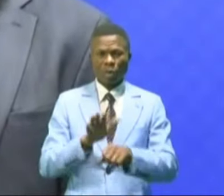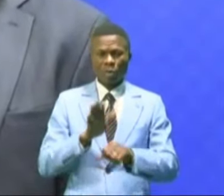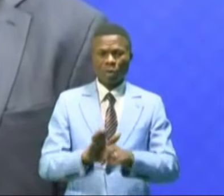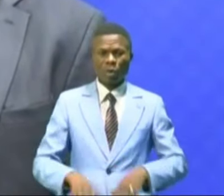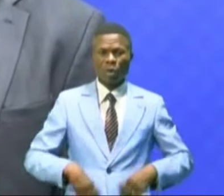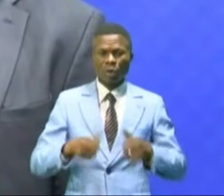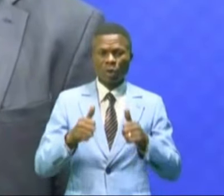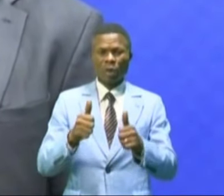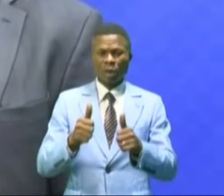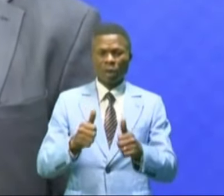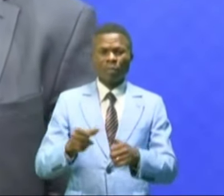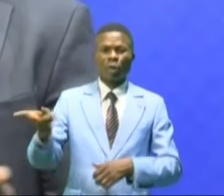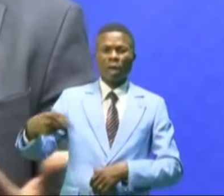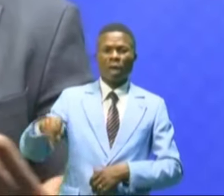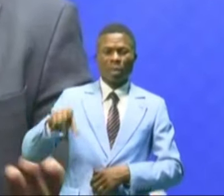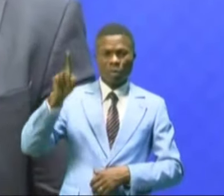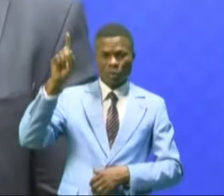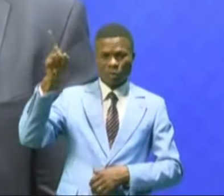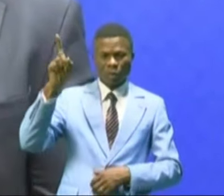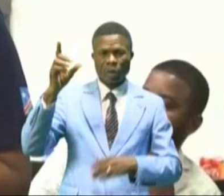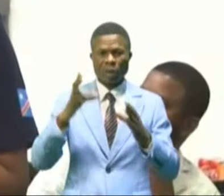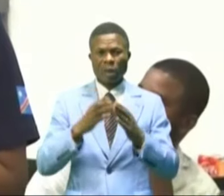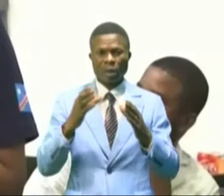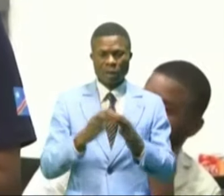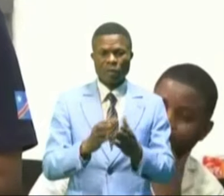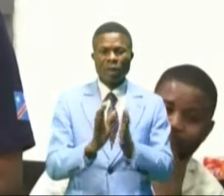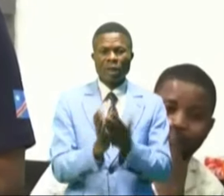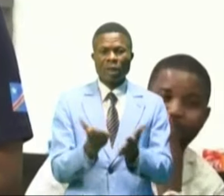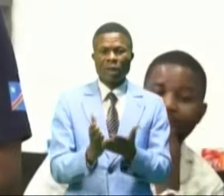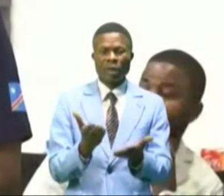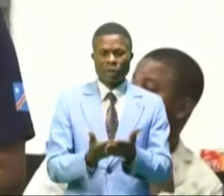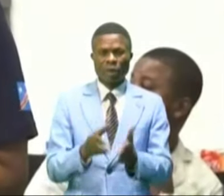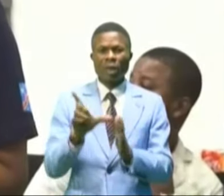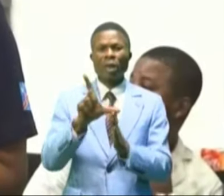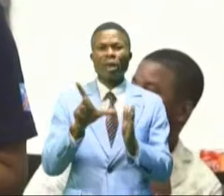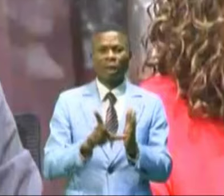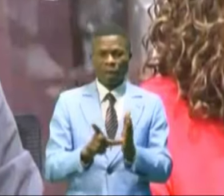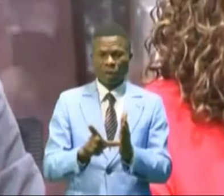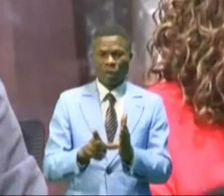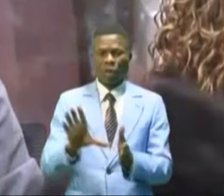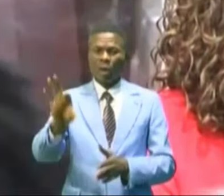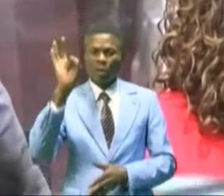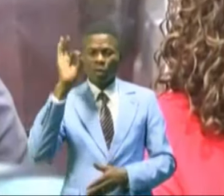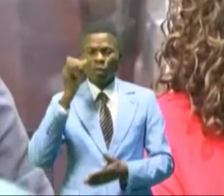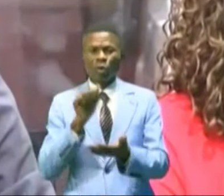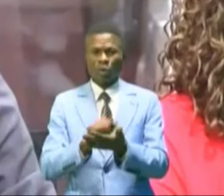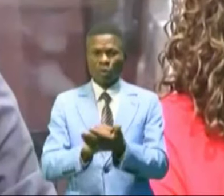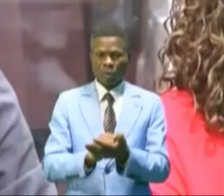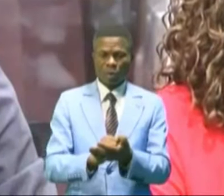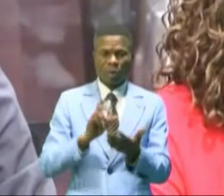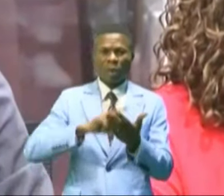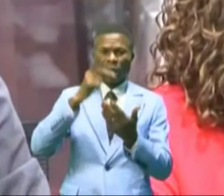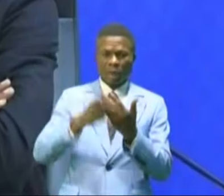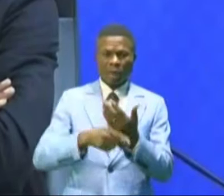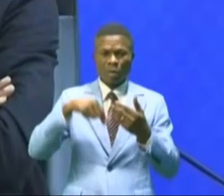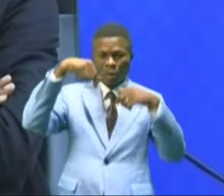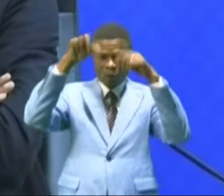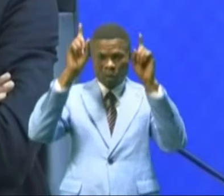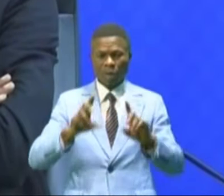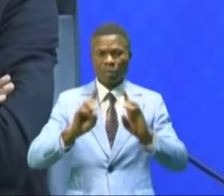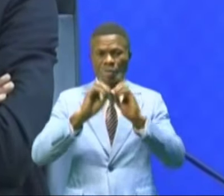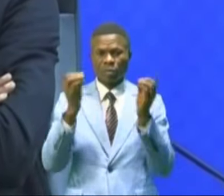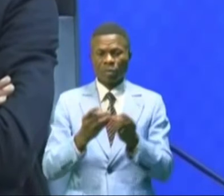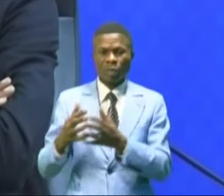à l'intérieur du pays avec leur gouvernement. Parmi les critères qui ont milité pour ce choix dans ces programmes annuels du